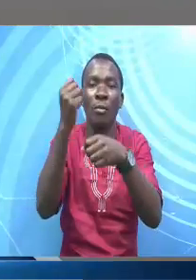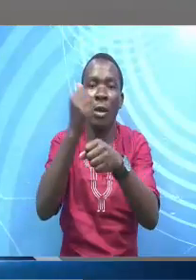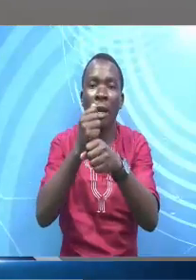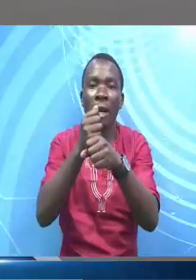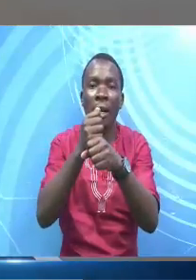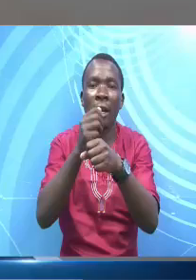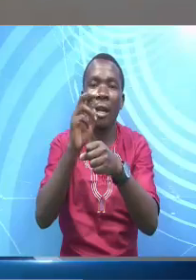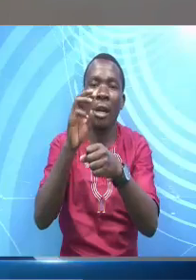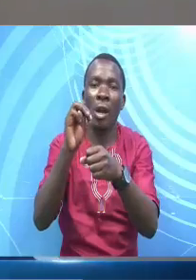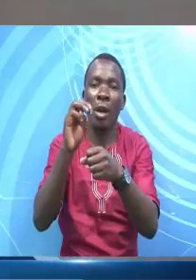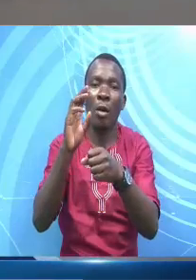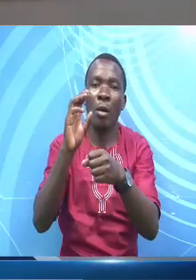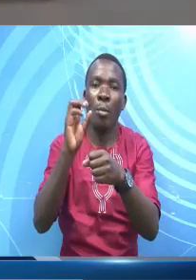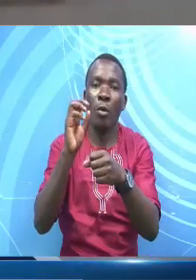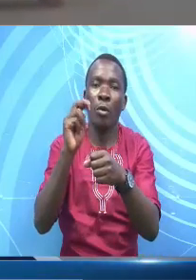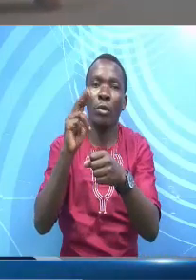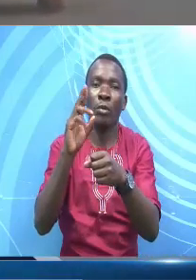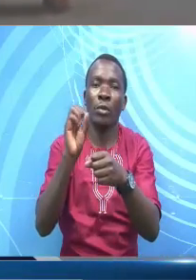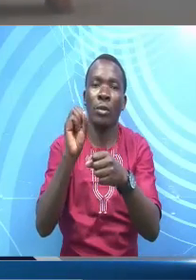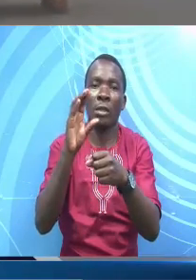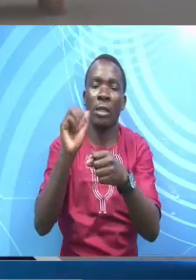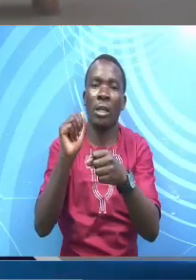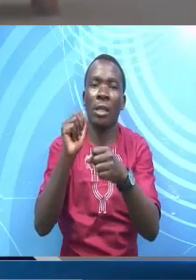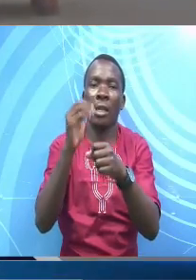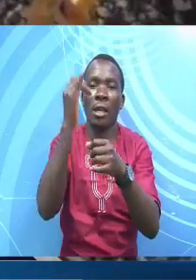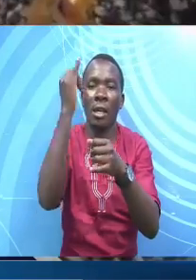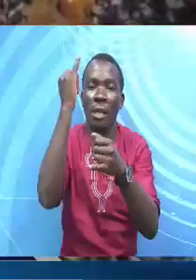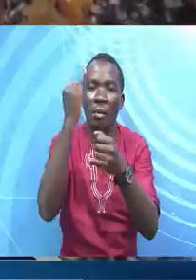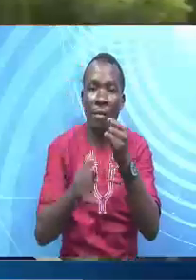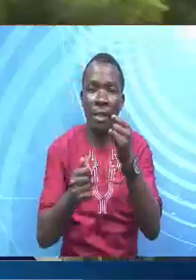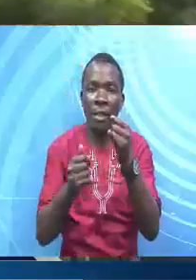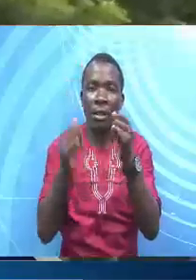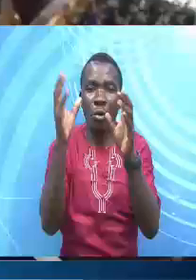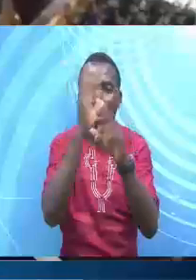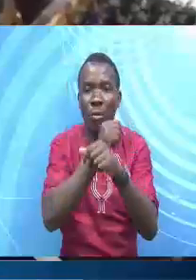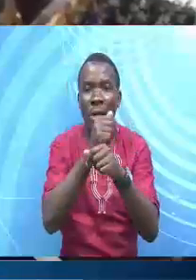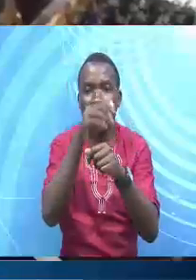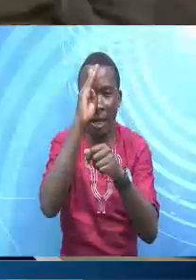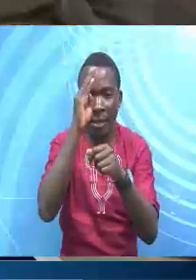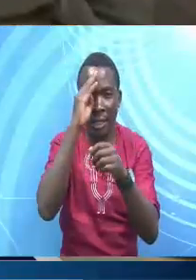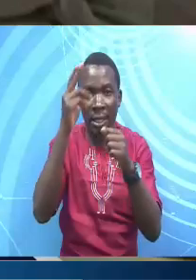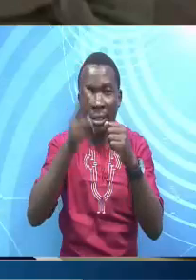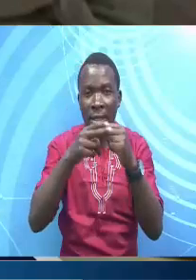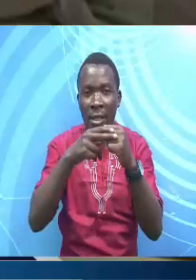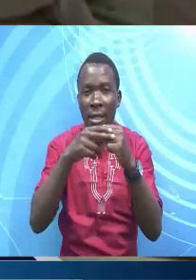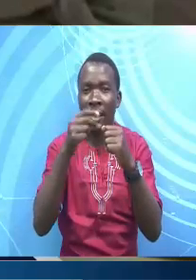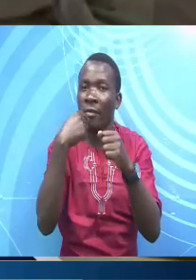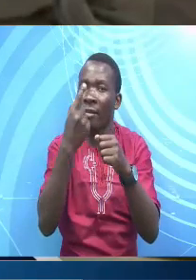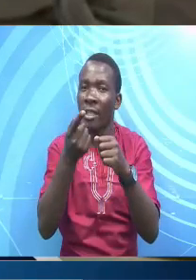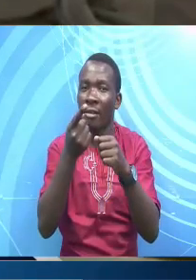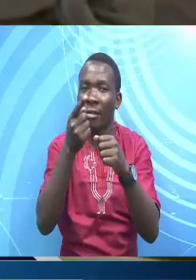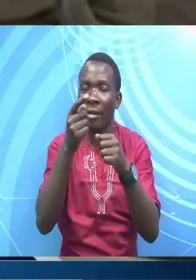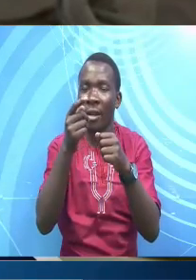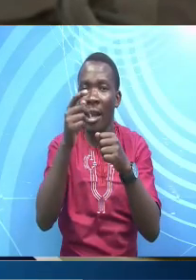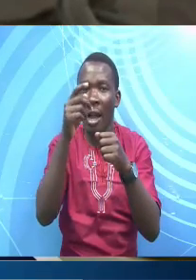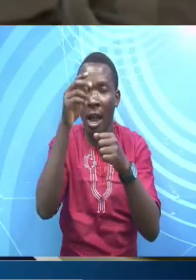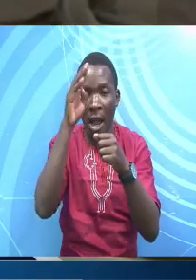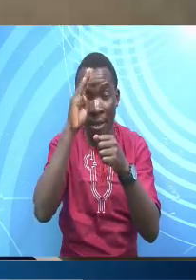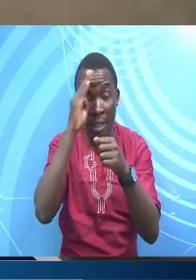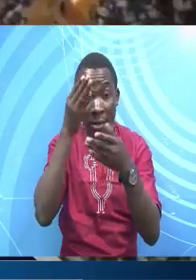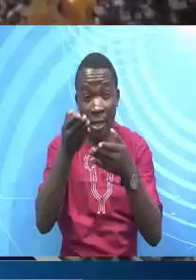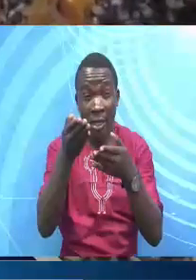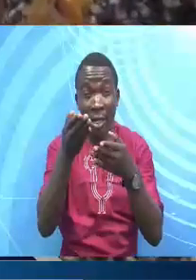imaze gutakaza ubuzima bw'abasirikare bayo bagera kuri 7. Ndiaye yavuze ko ingabo za Loni muri Centrafrique zirajwe ishinga no kurinda abaturage